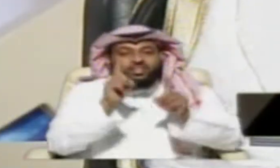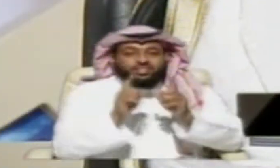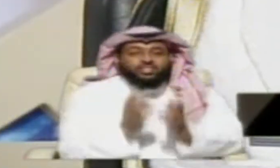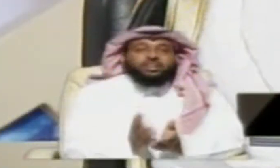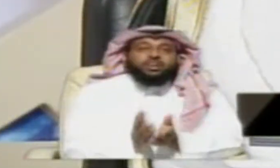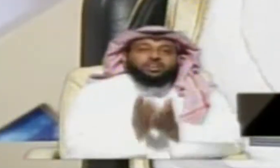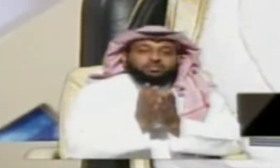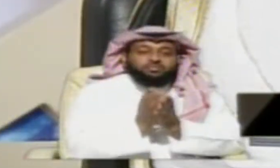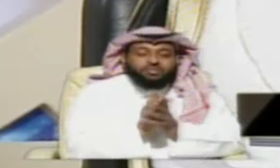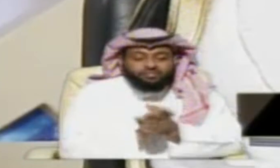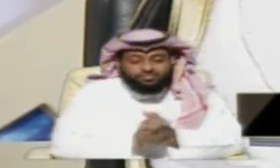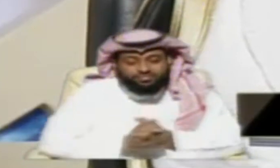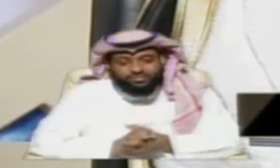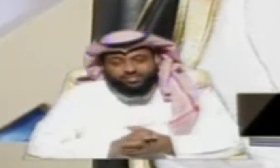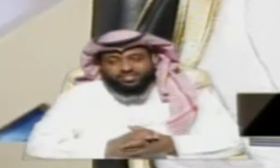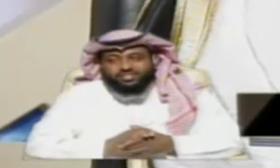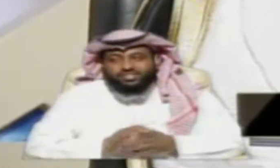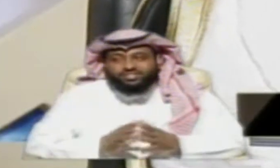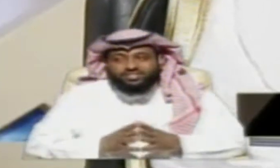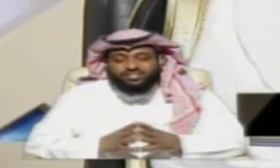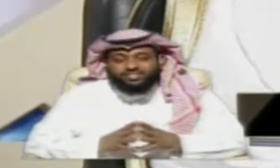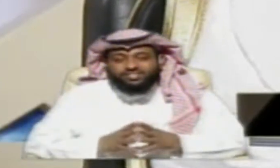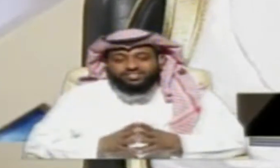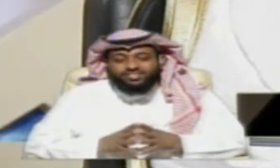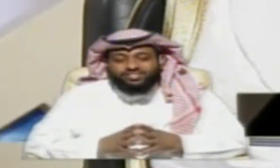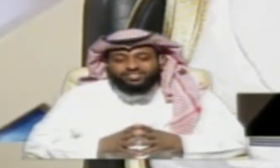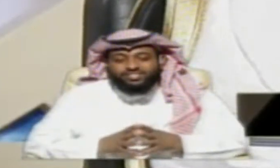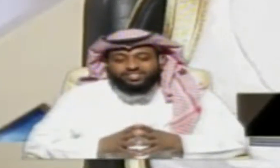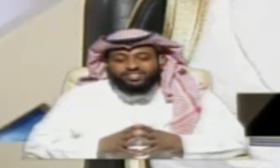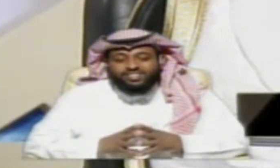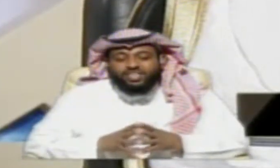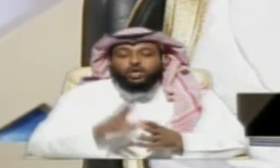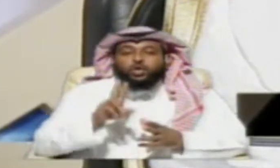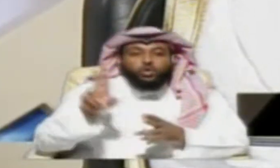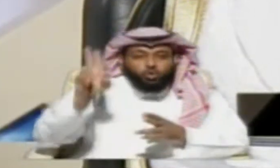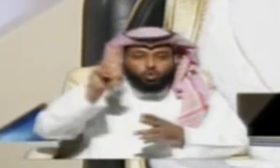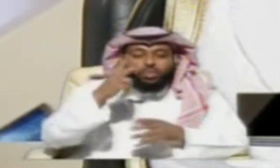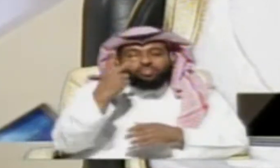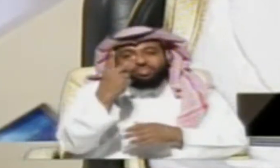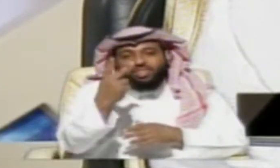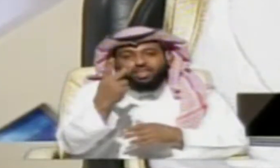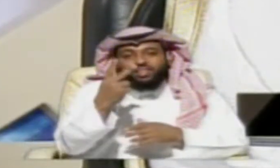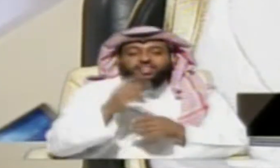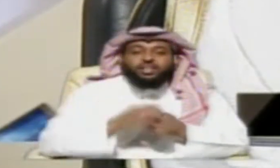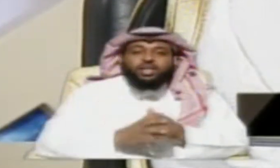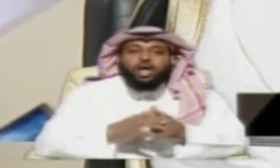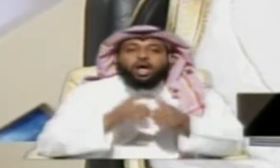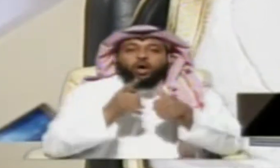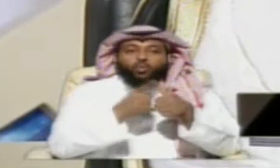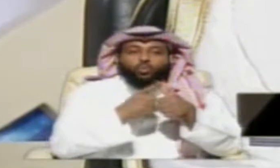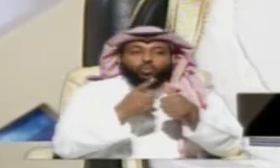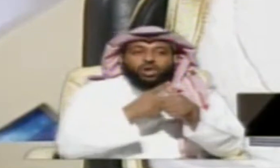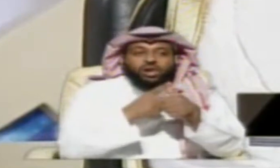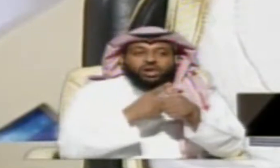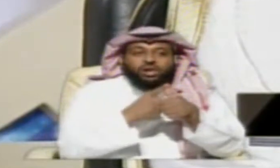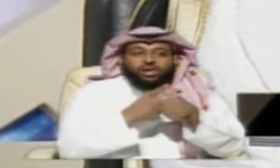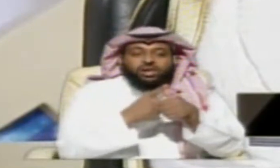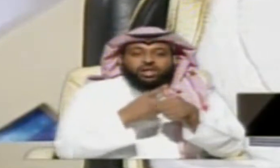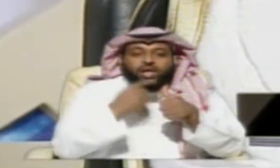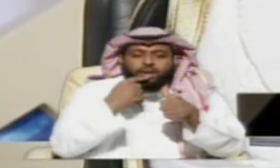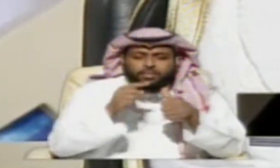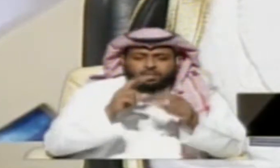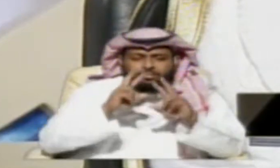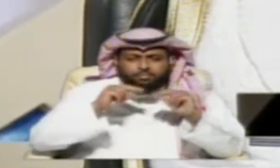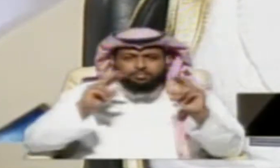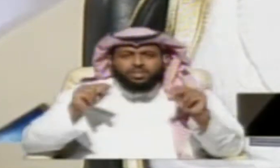الحاضرين والمشاهدين. شيخ الفاضل، لدي سؤالان ومداخلة. تفضل. السؤال الأول، عندنا